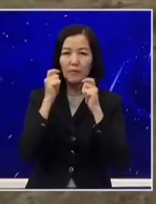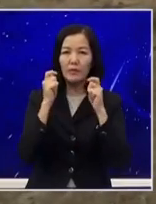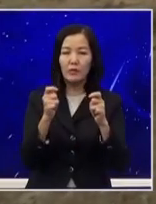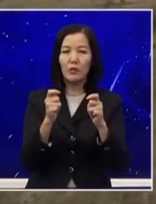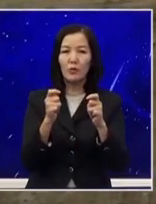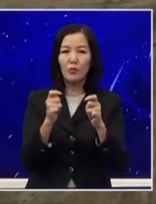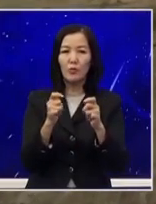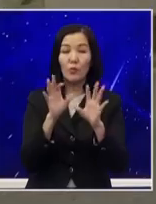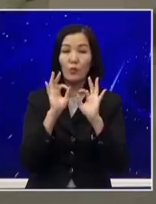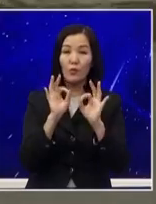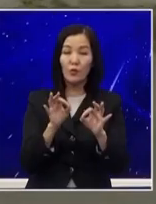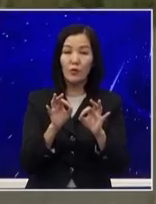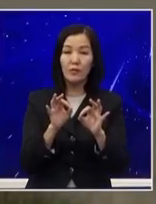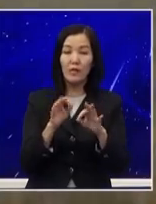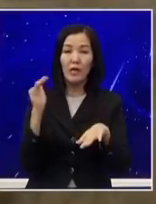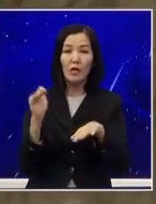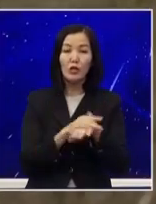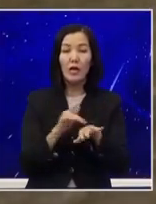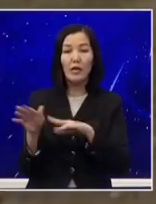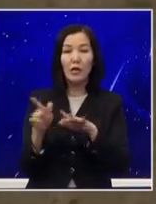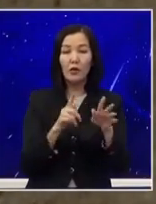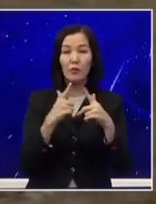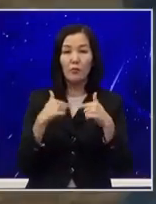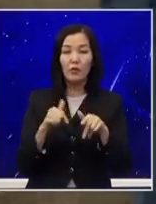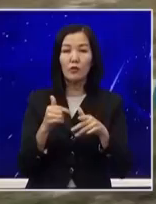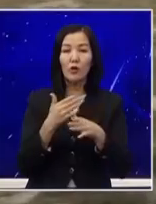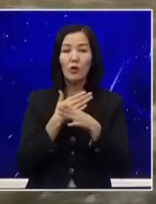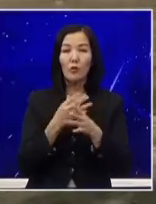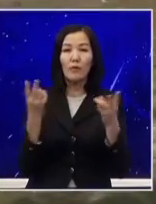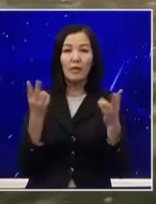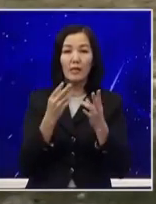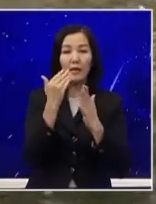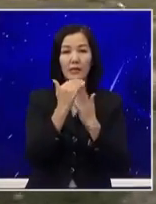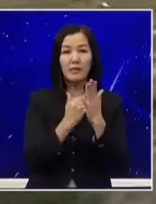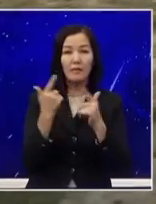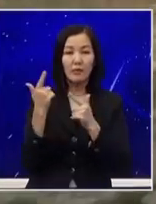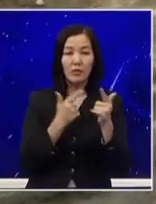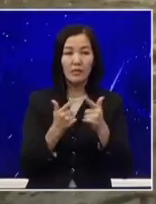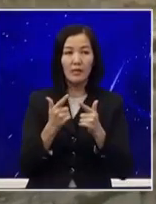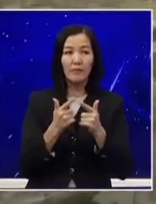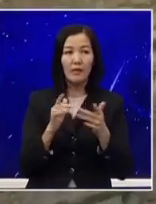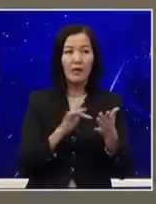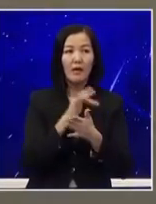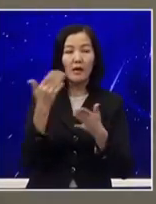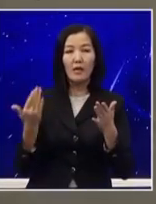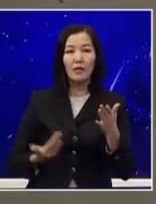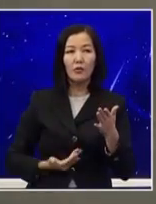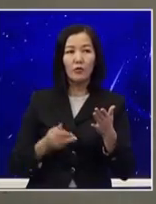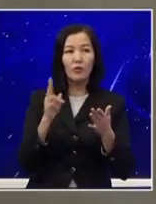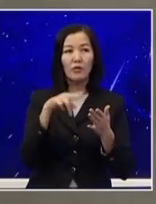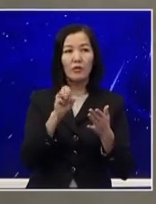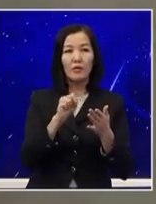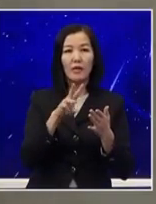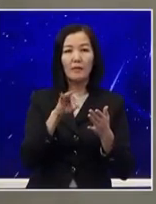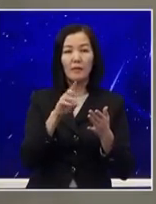адамгершілік қасиеттің асылы. Шара ұйымдастырушылары көмекке нақ зәру жандардың тізімін жасапты. Бірі қала тұрғыны Дамира